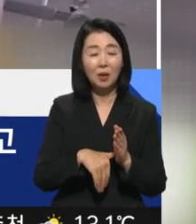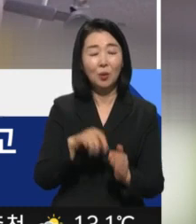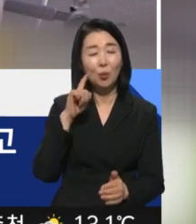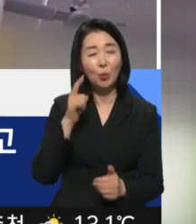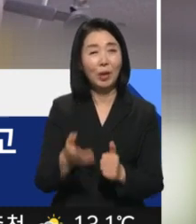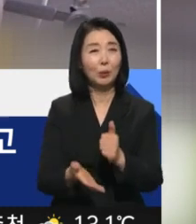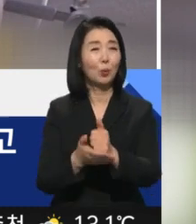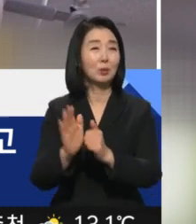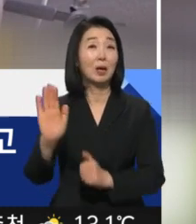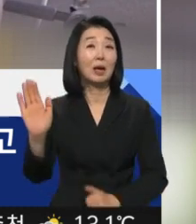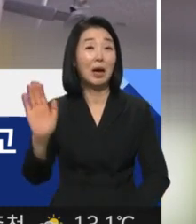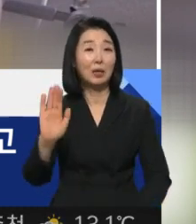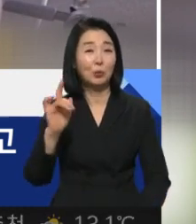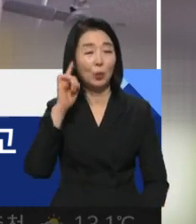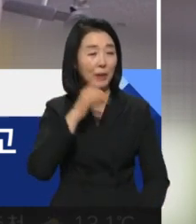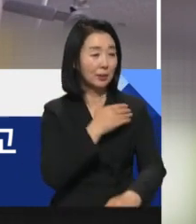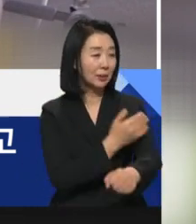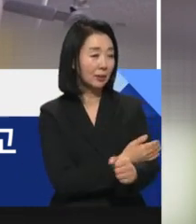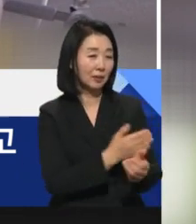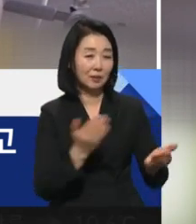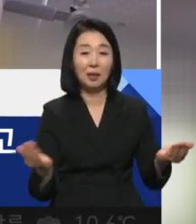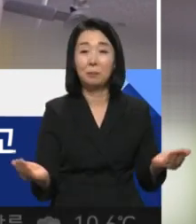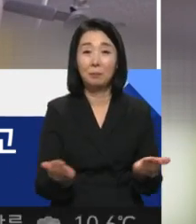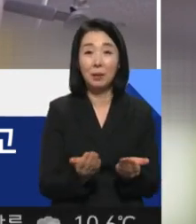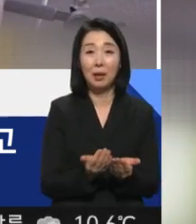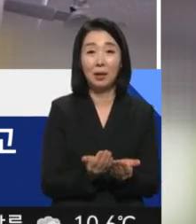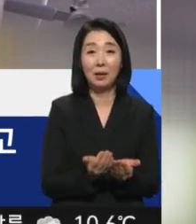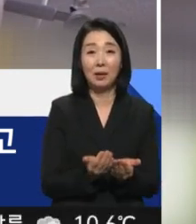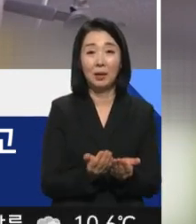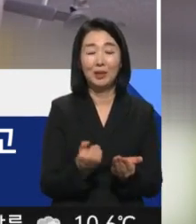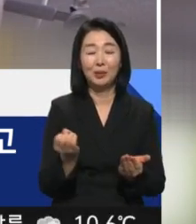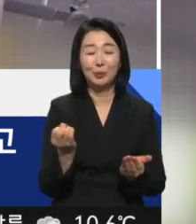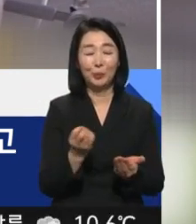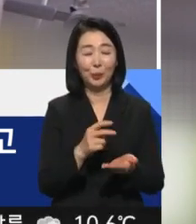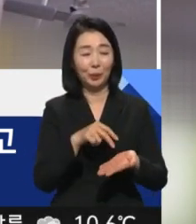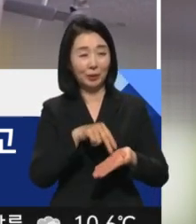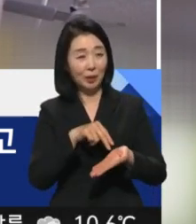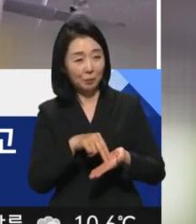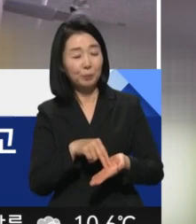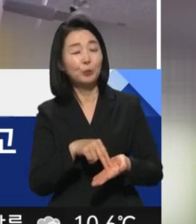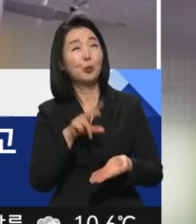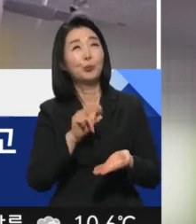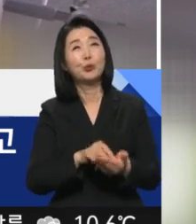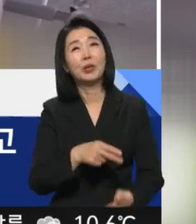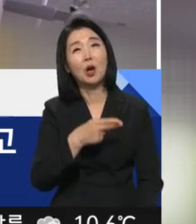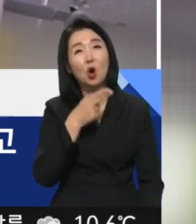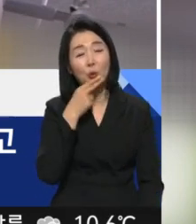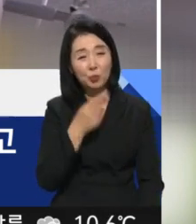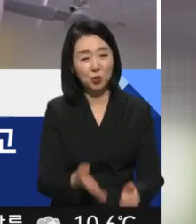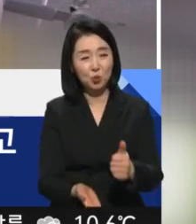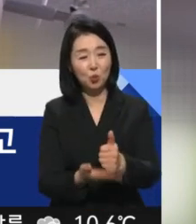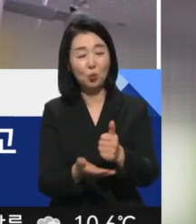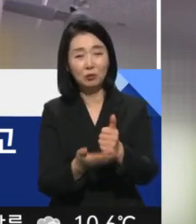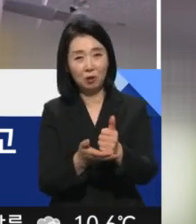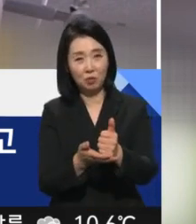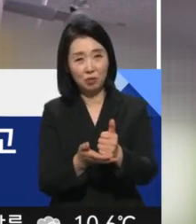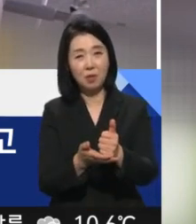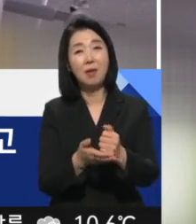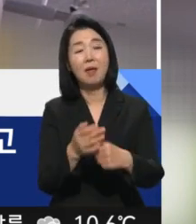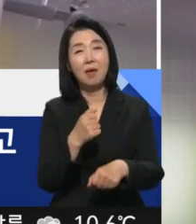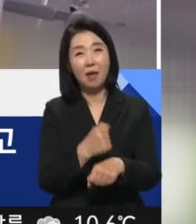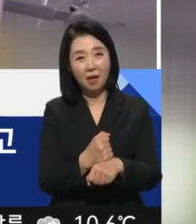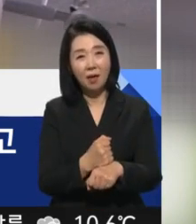공천이 아니라 예. 능력에 맞고 예. 또한 객관적이고 잡음 없는 공천을 함으로써 그